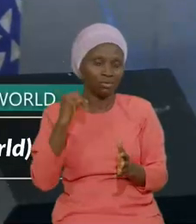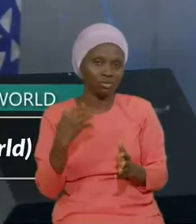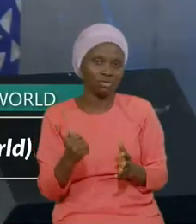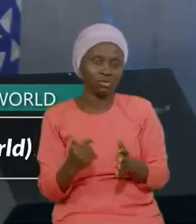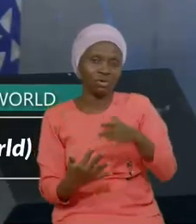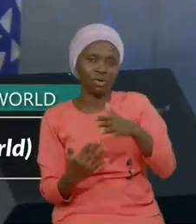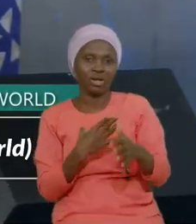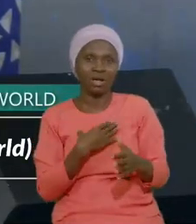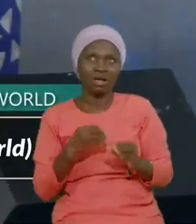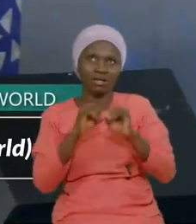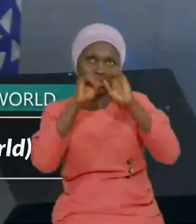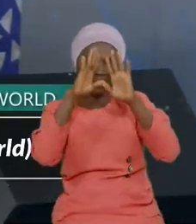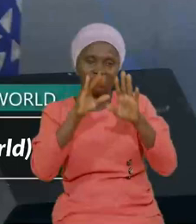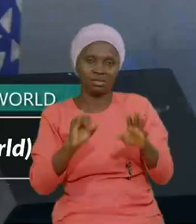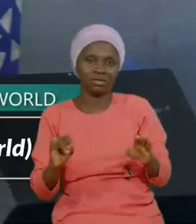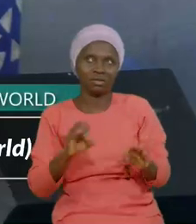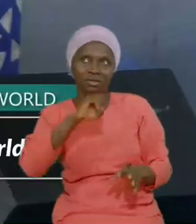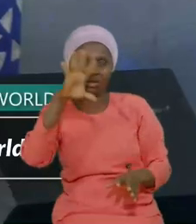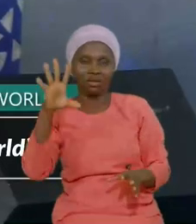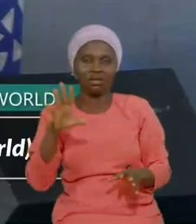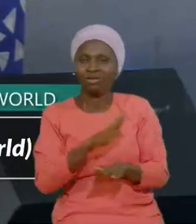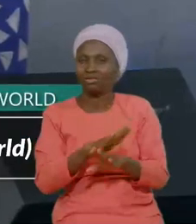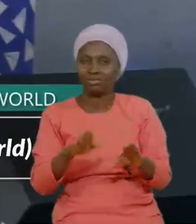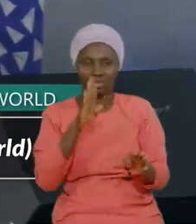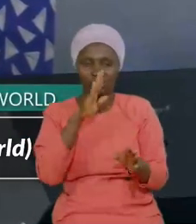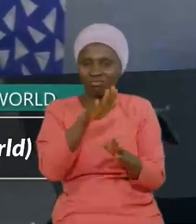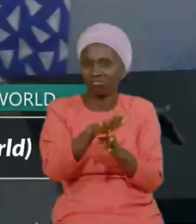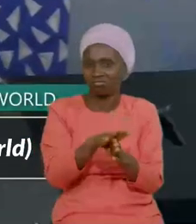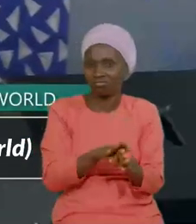Jean était une lumière radieuse.